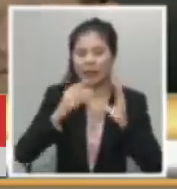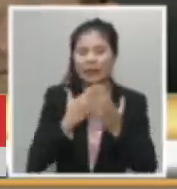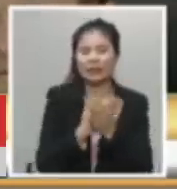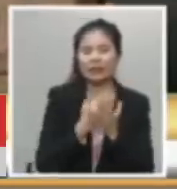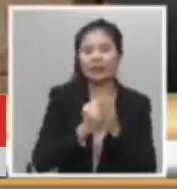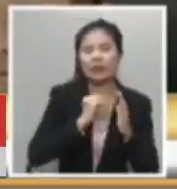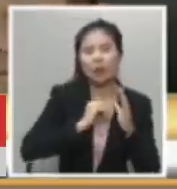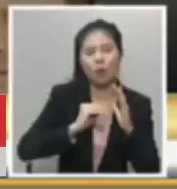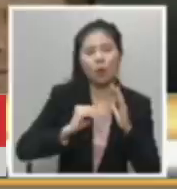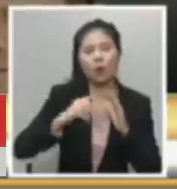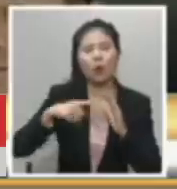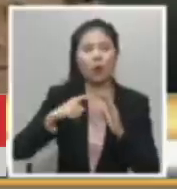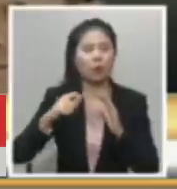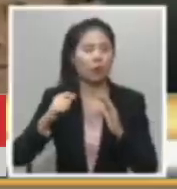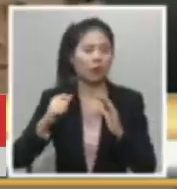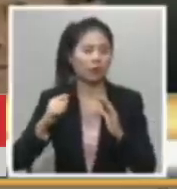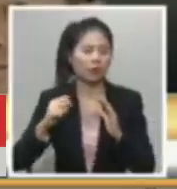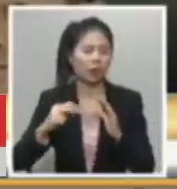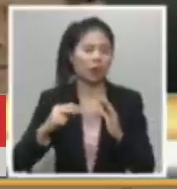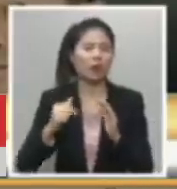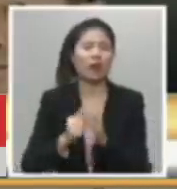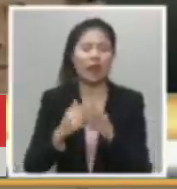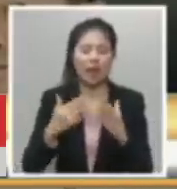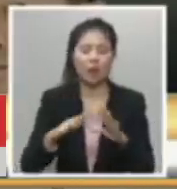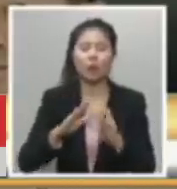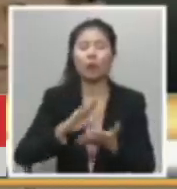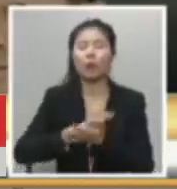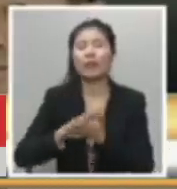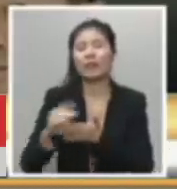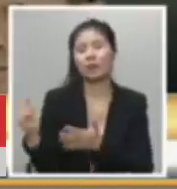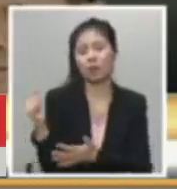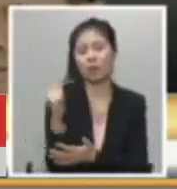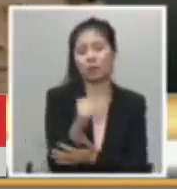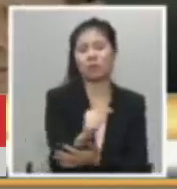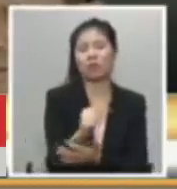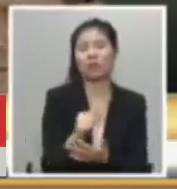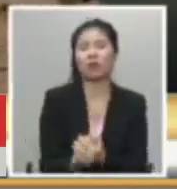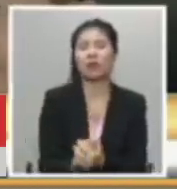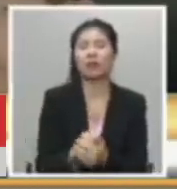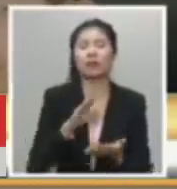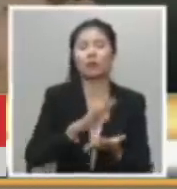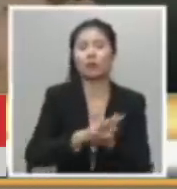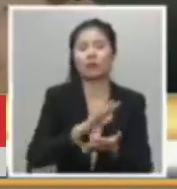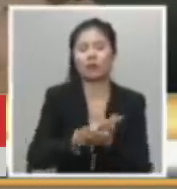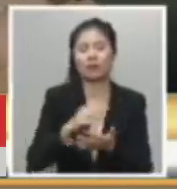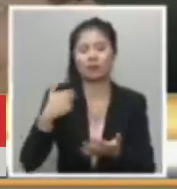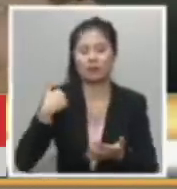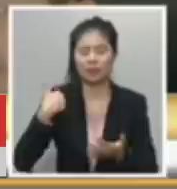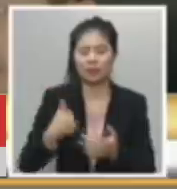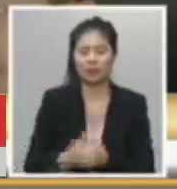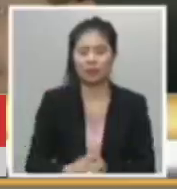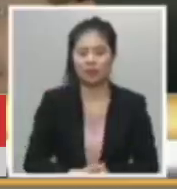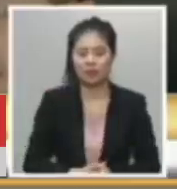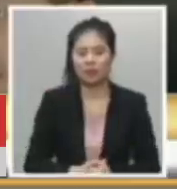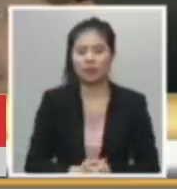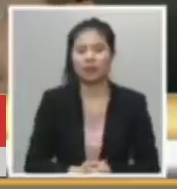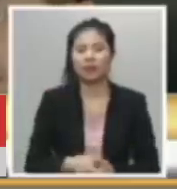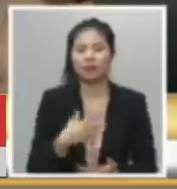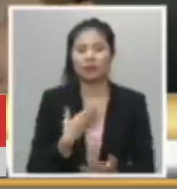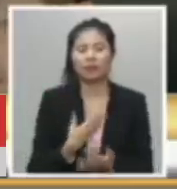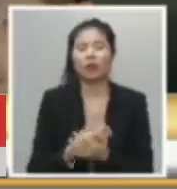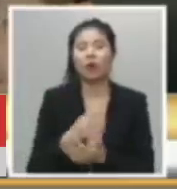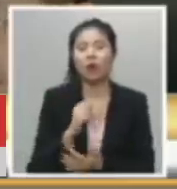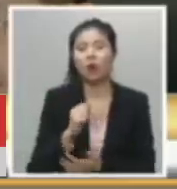ปให้กับโรงเรียนในสังกัดสำนักงานเขตพื้นที่การศึกษาต่ออีกทีหนึ่งโครงการค่าตอบแทนให้แก่อ